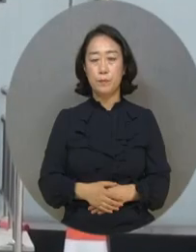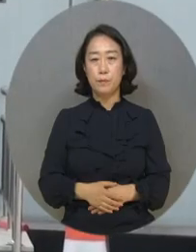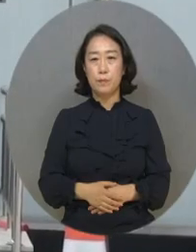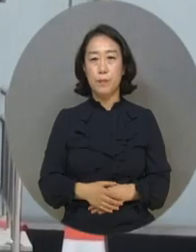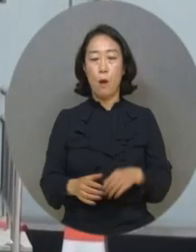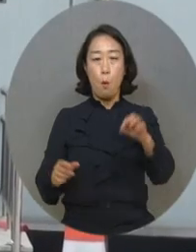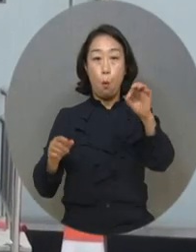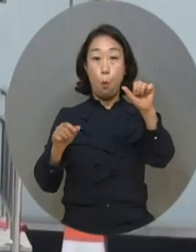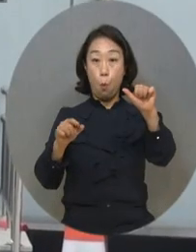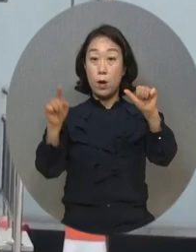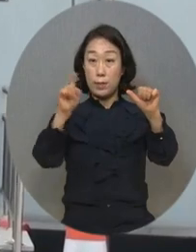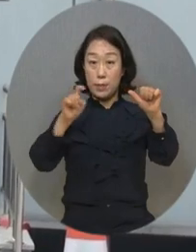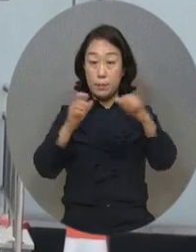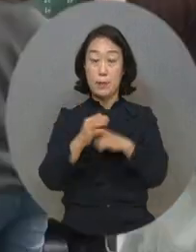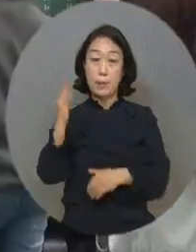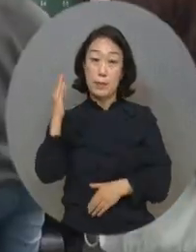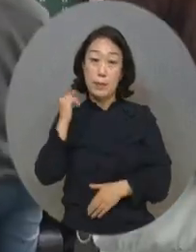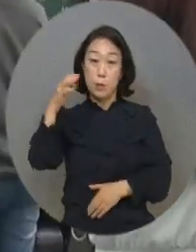지난 10일 의정부